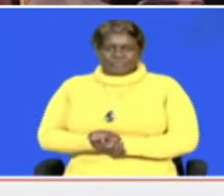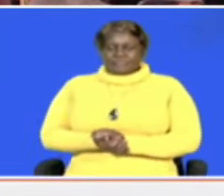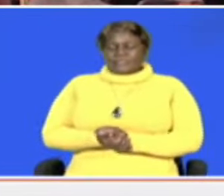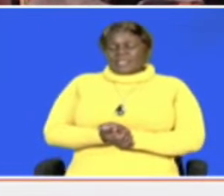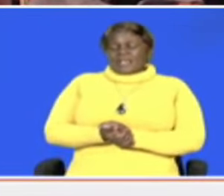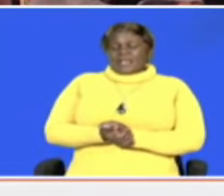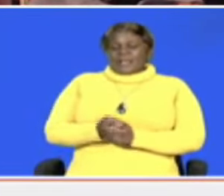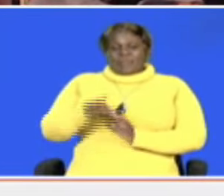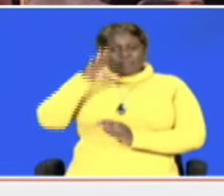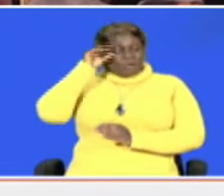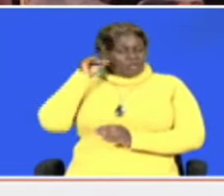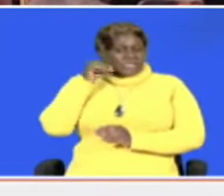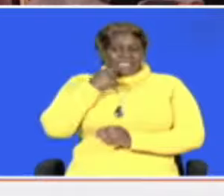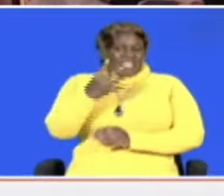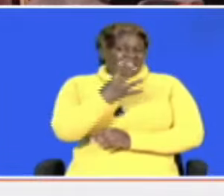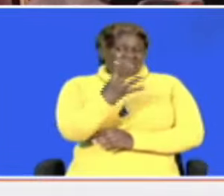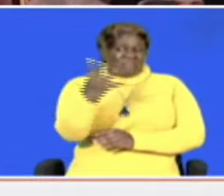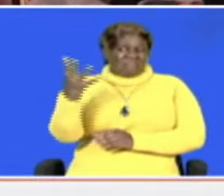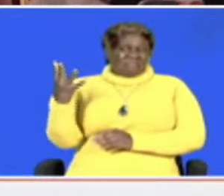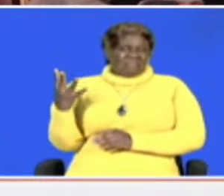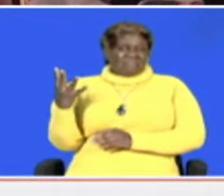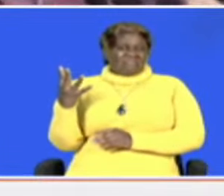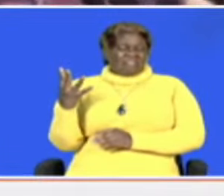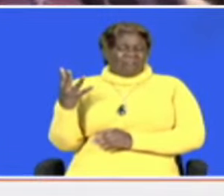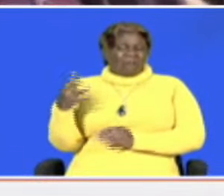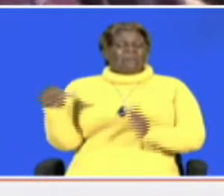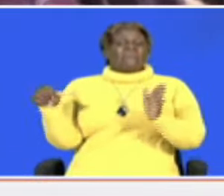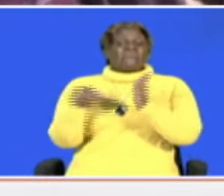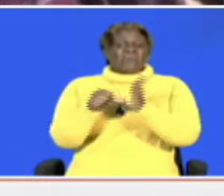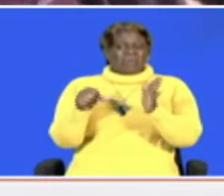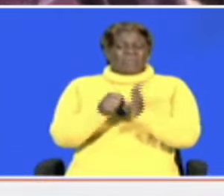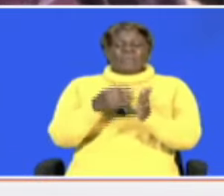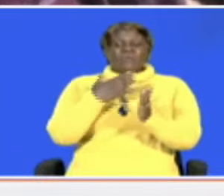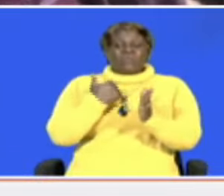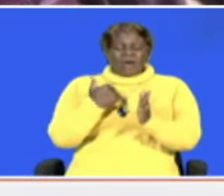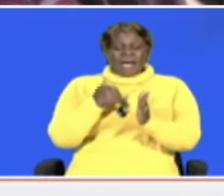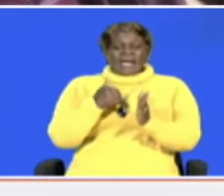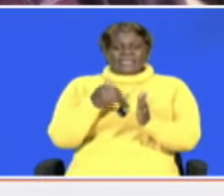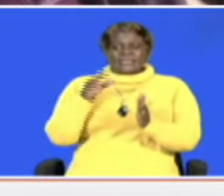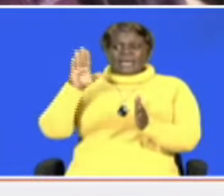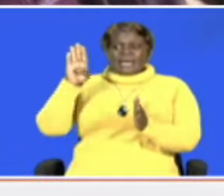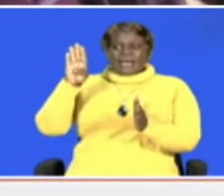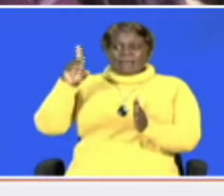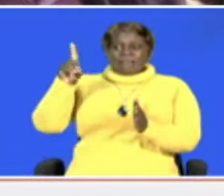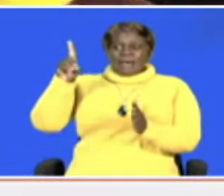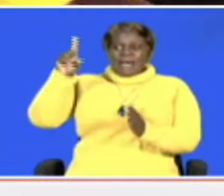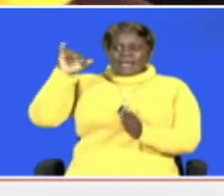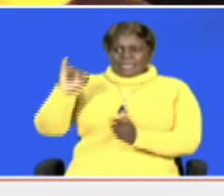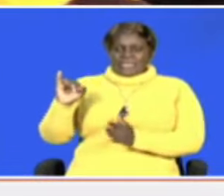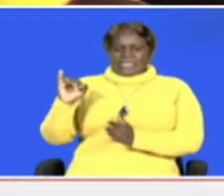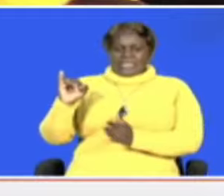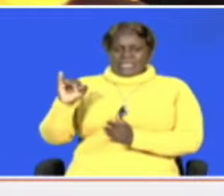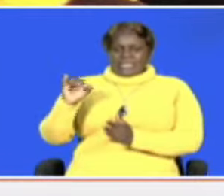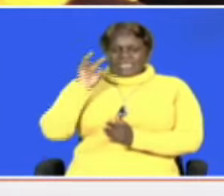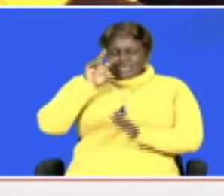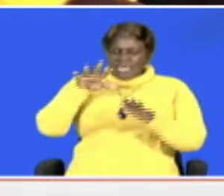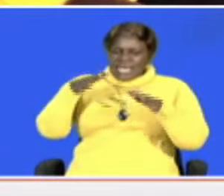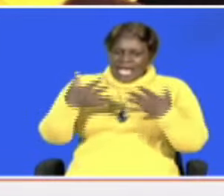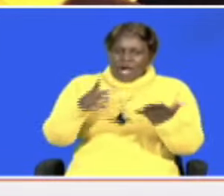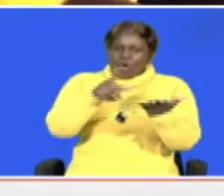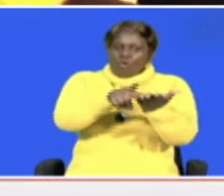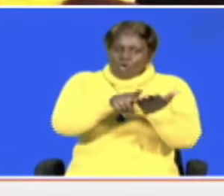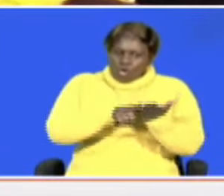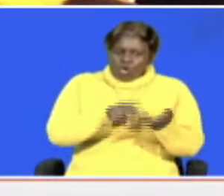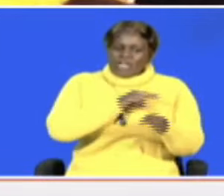Huku Kuria akiashiria wanne hao kutupa kikaangoni, alitaka baadhi aliyeteuliwa katika hazina ya kitaifa kuona ni jinsi gani deni